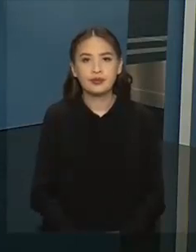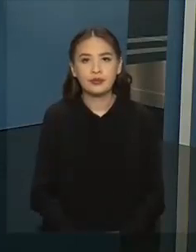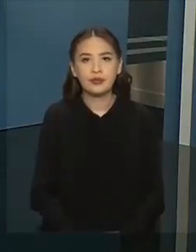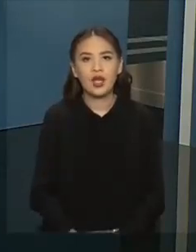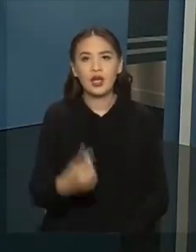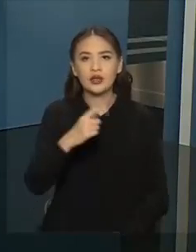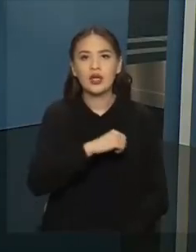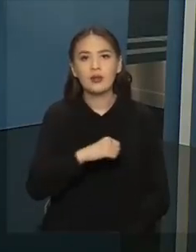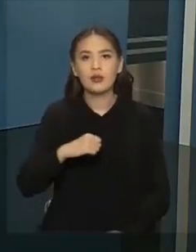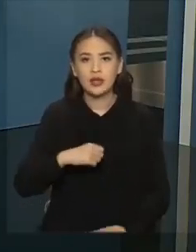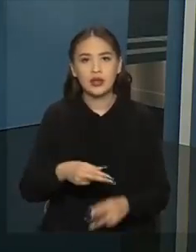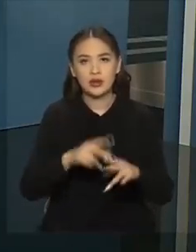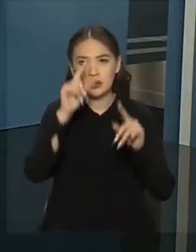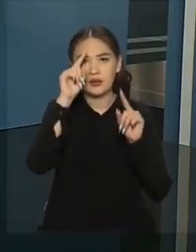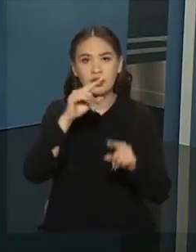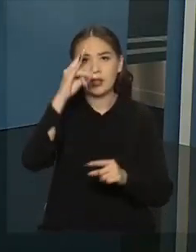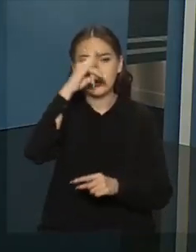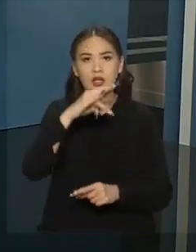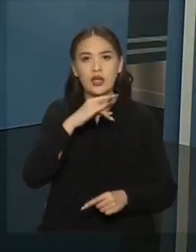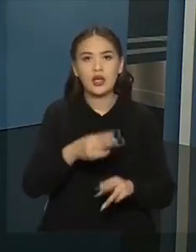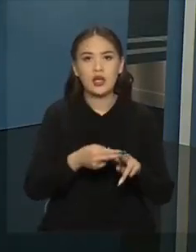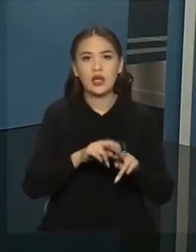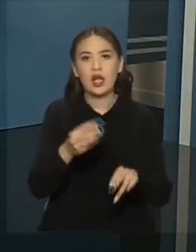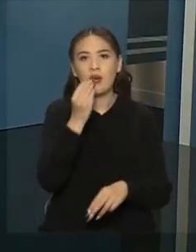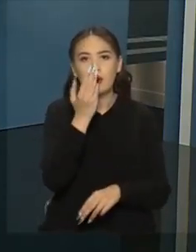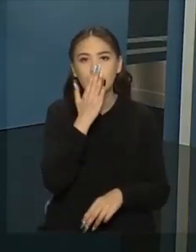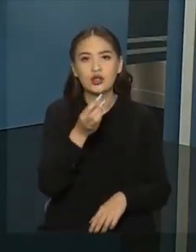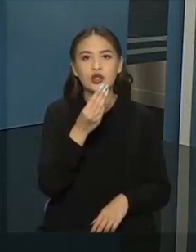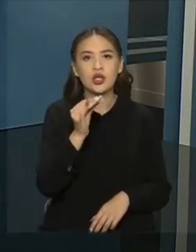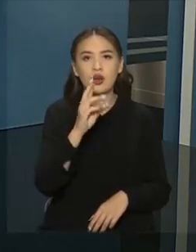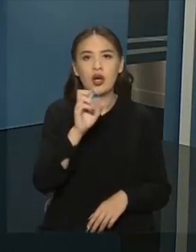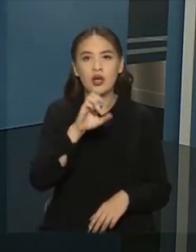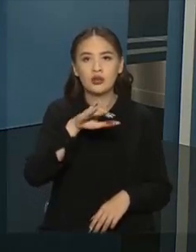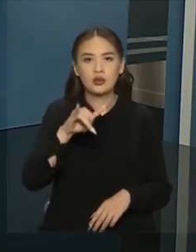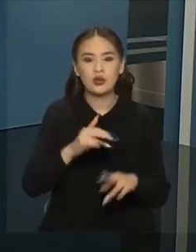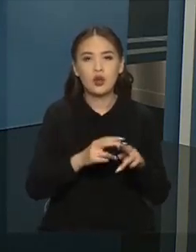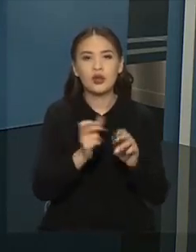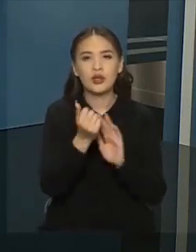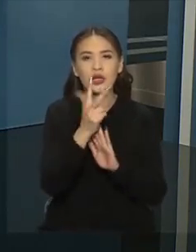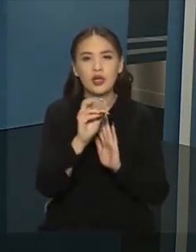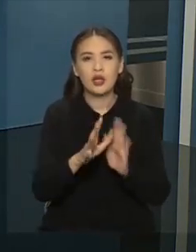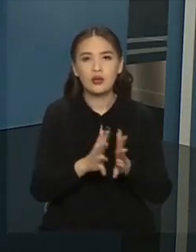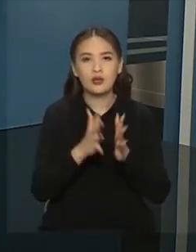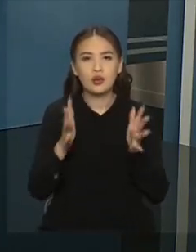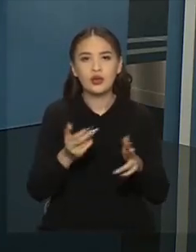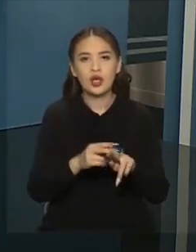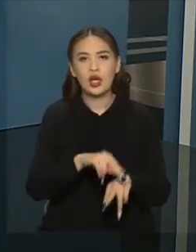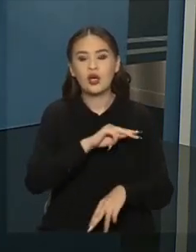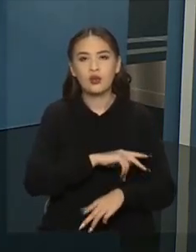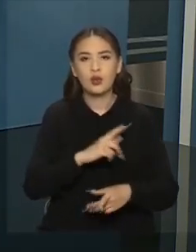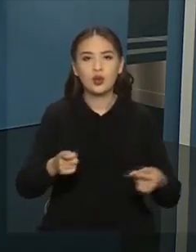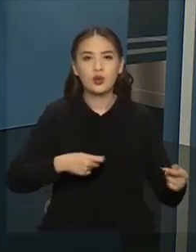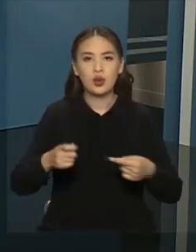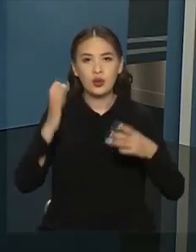один из самых известных казахстанских экспатов японец шиге укацу более 13 лет проработавший бессменом